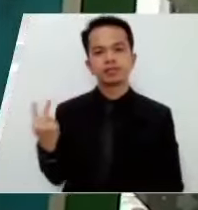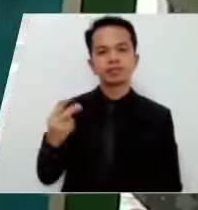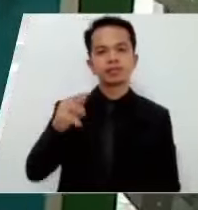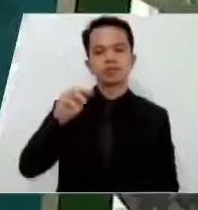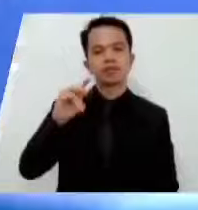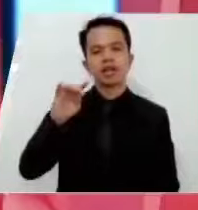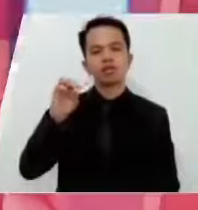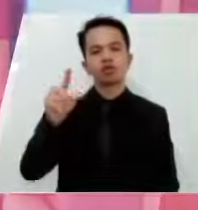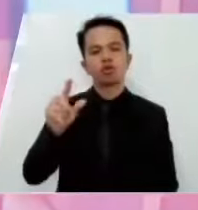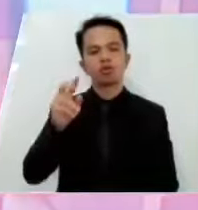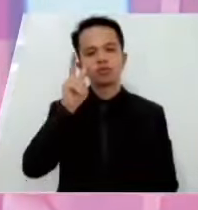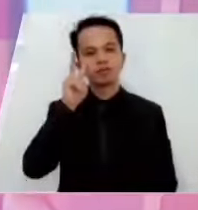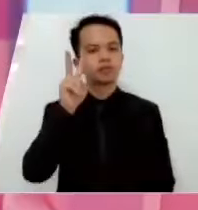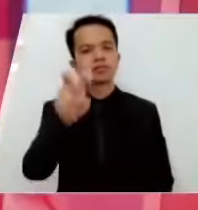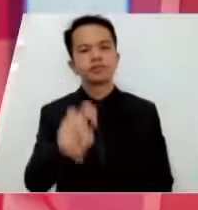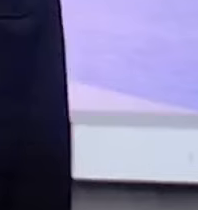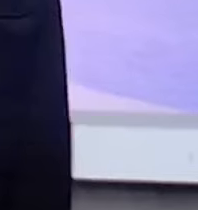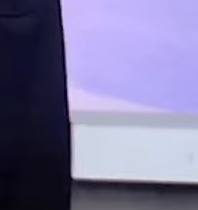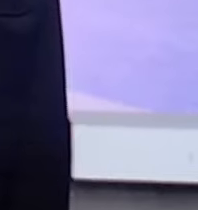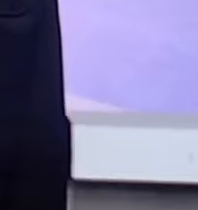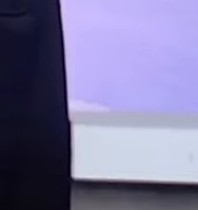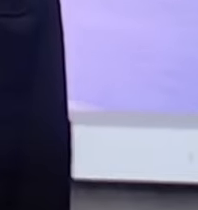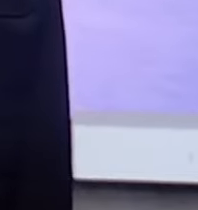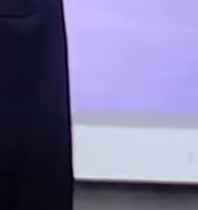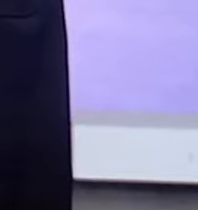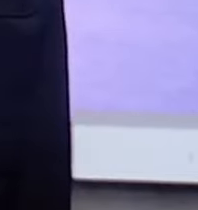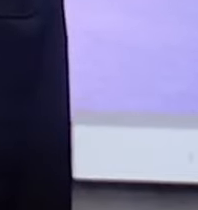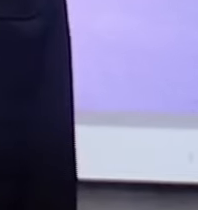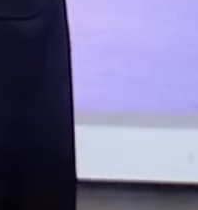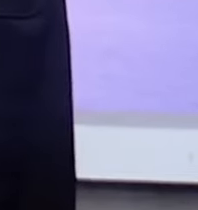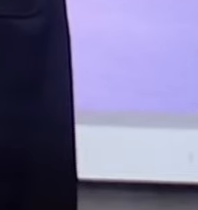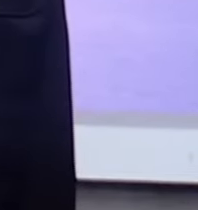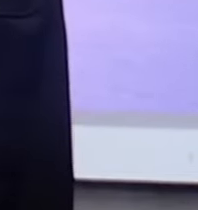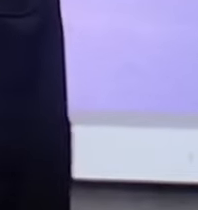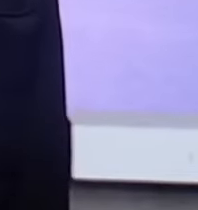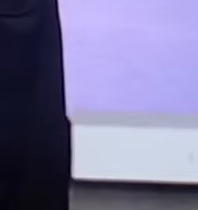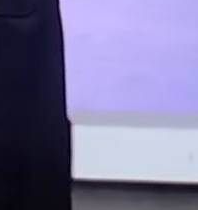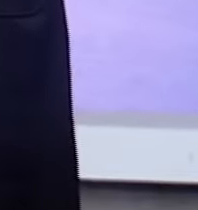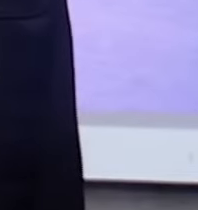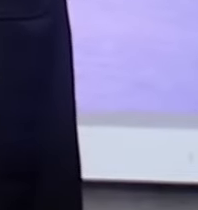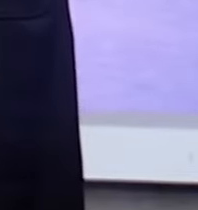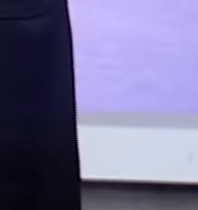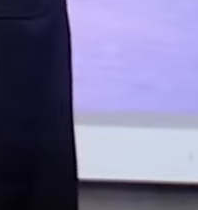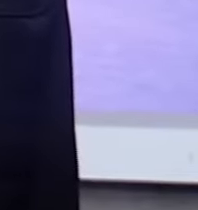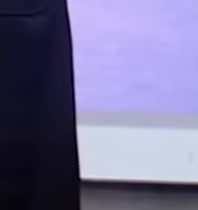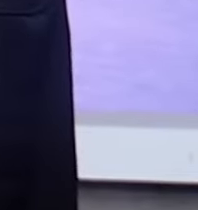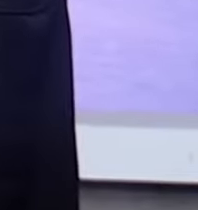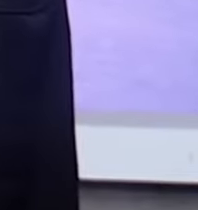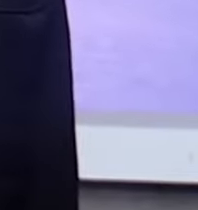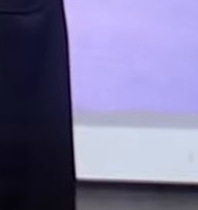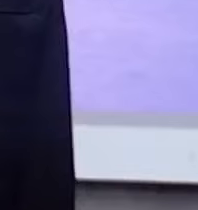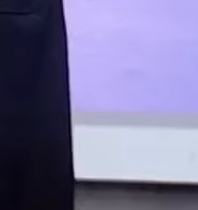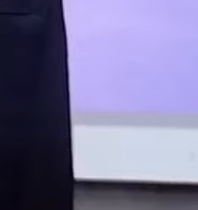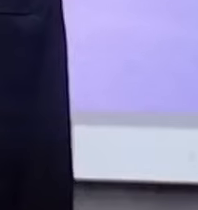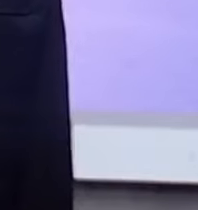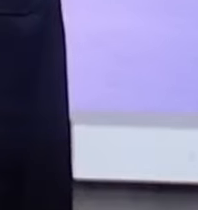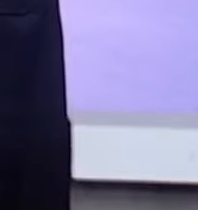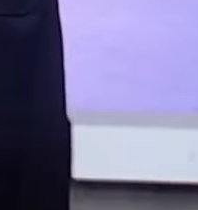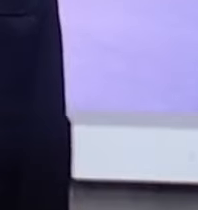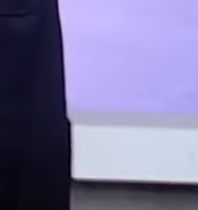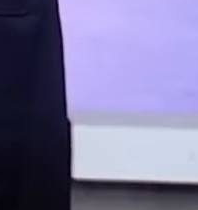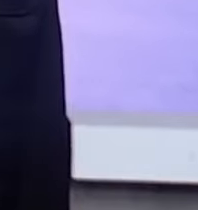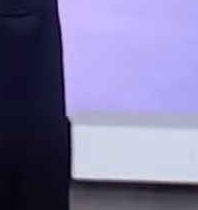ang inyong saksi. Mga kapuso, sama-sama tayo maging saksi. Mag-subscribe sa GMA Integrated